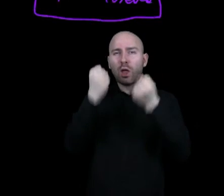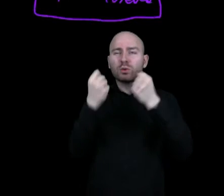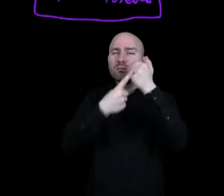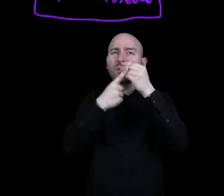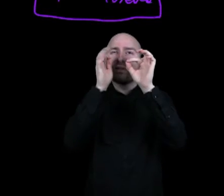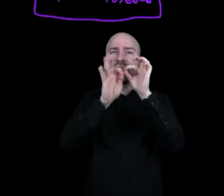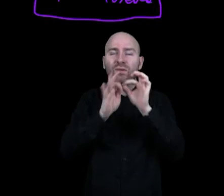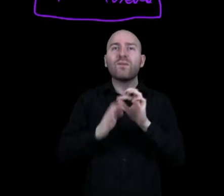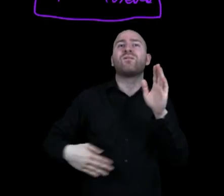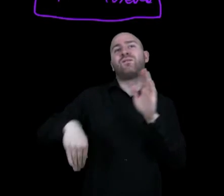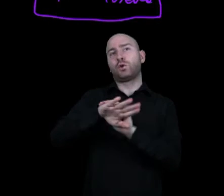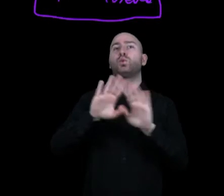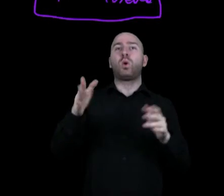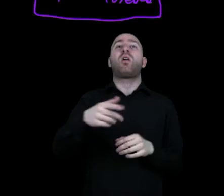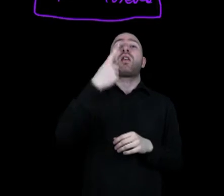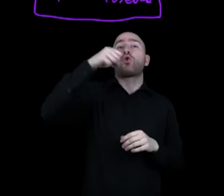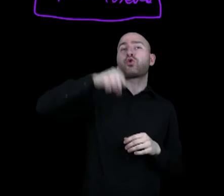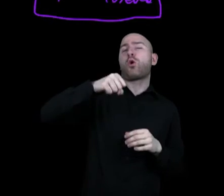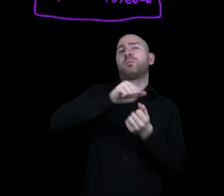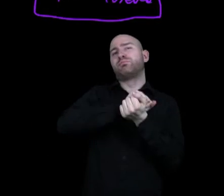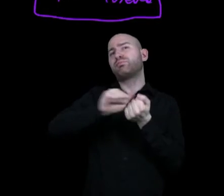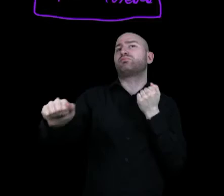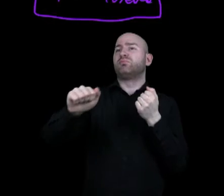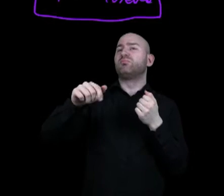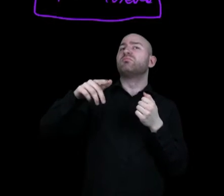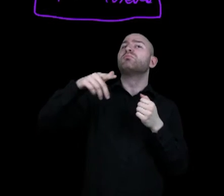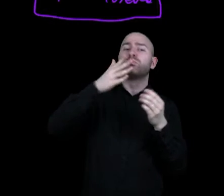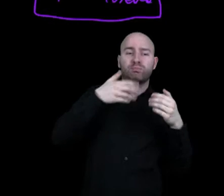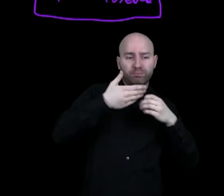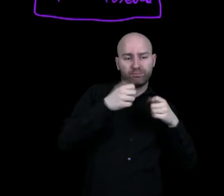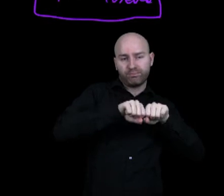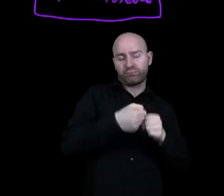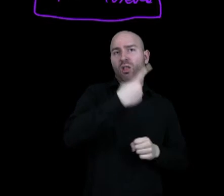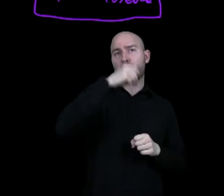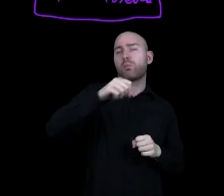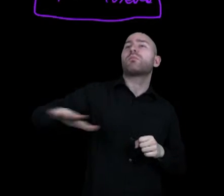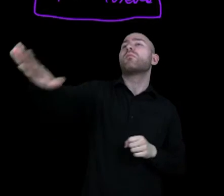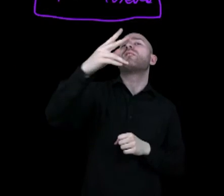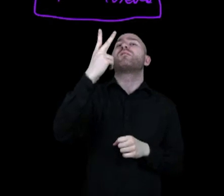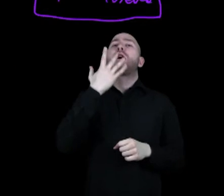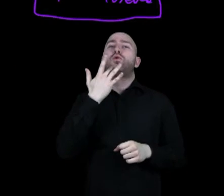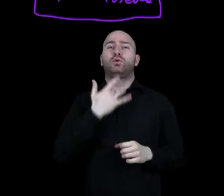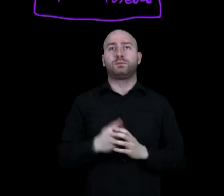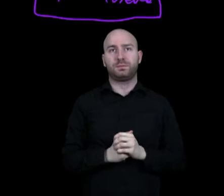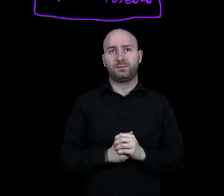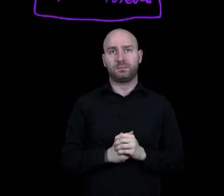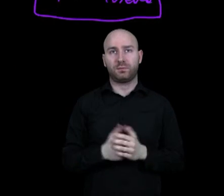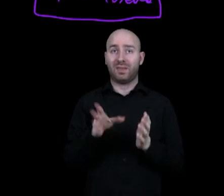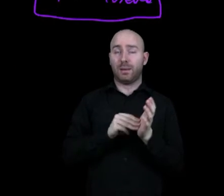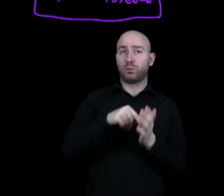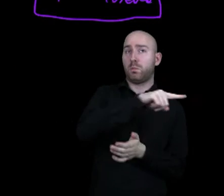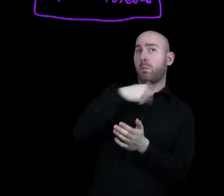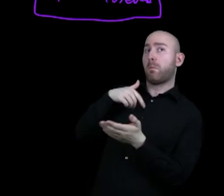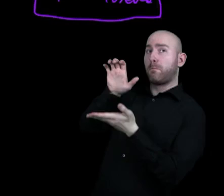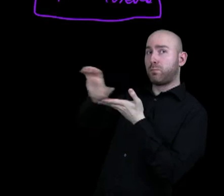jeśli uznamy ten koszt za prawdziwy, to jaka jest w tej sytuacji optymalna wielkość produkcji? I co się